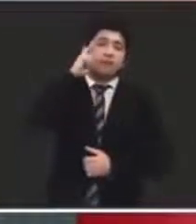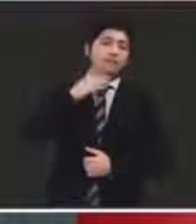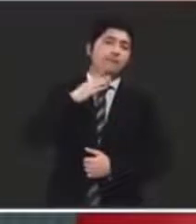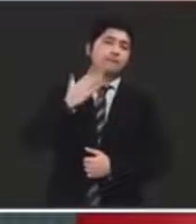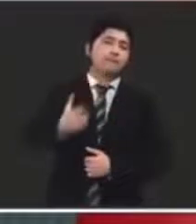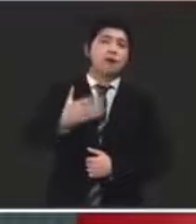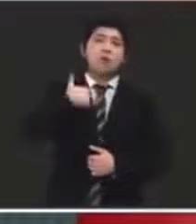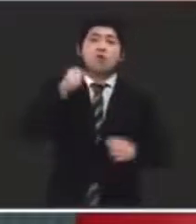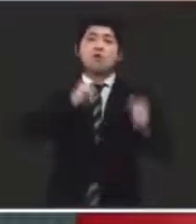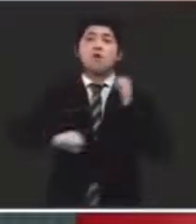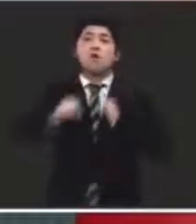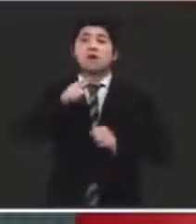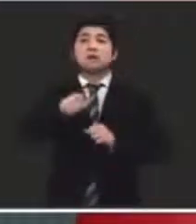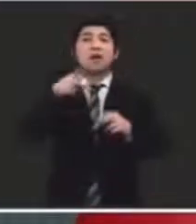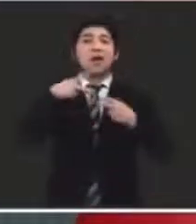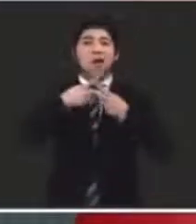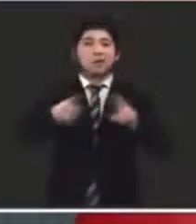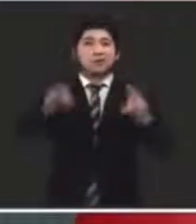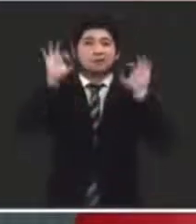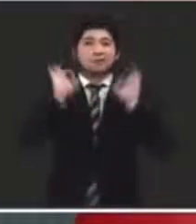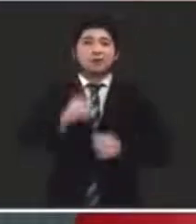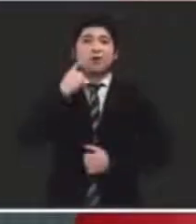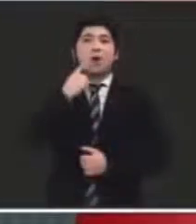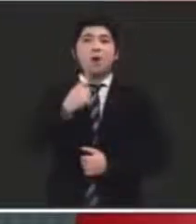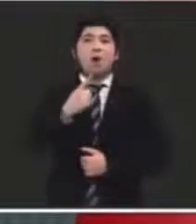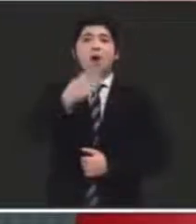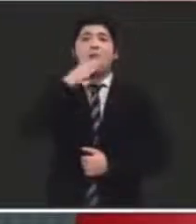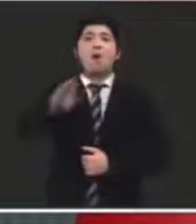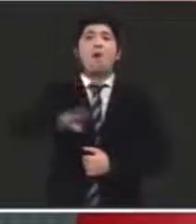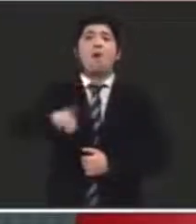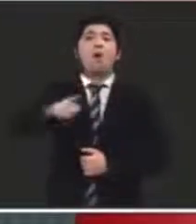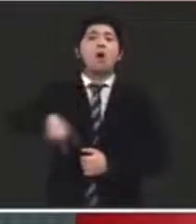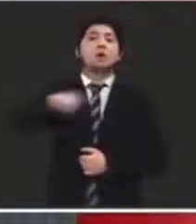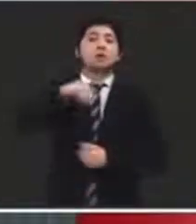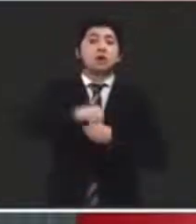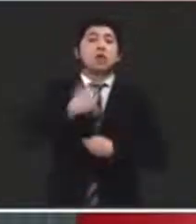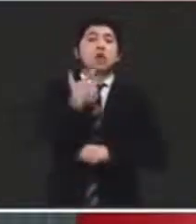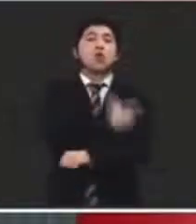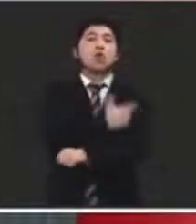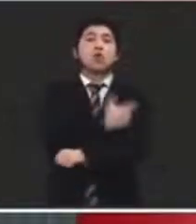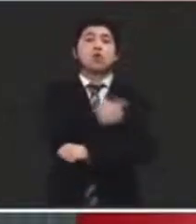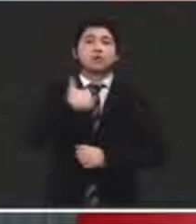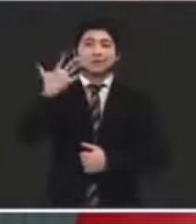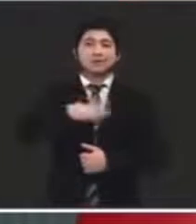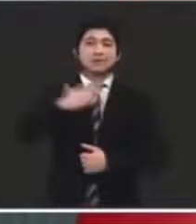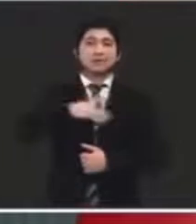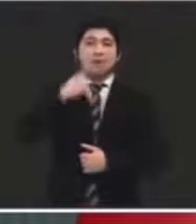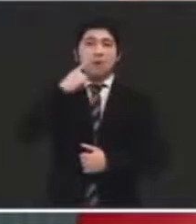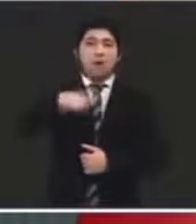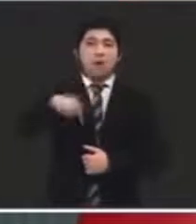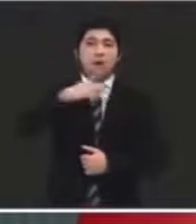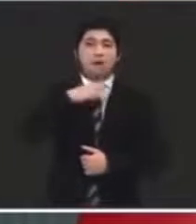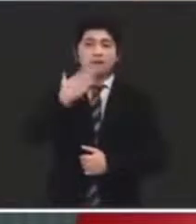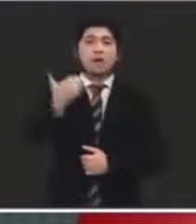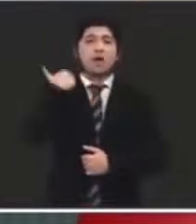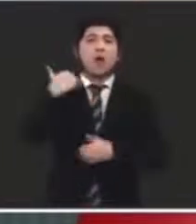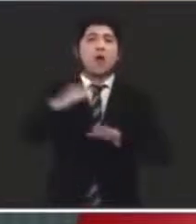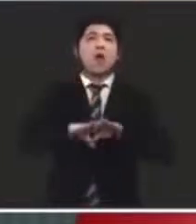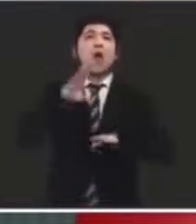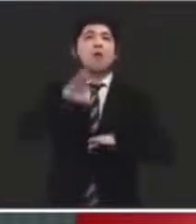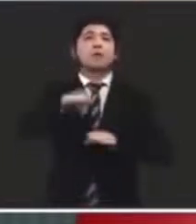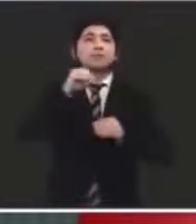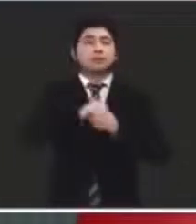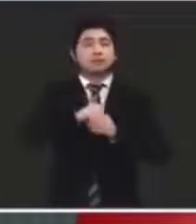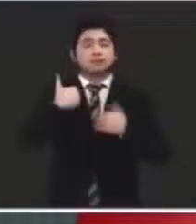üniversitelerimizin açılmaya başlamasıyla öğrencilerimizin yurt taleplerini karşılayacak yeni adımları da